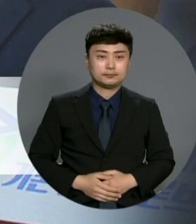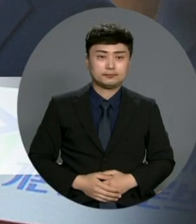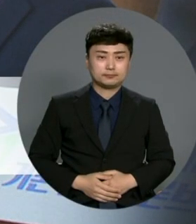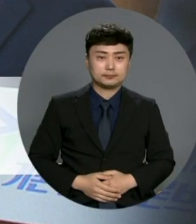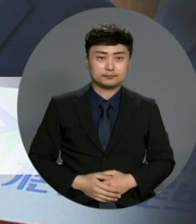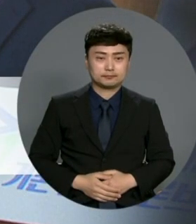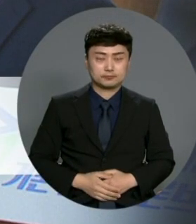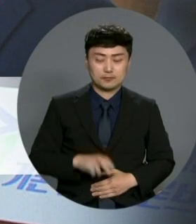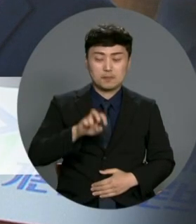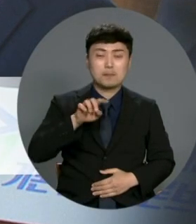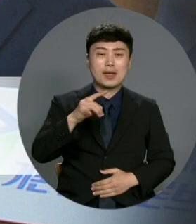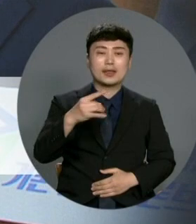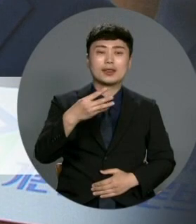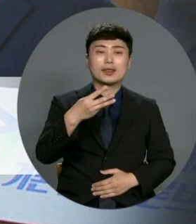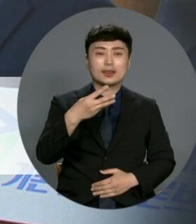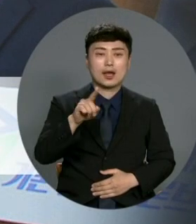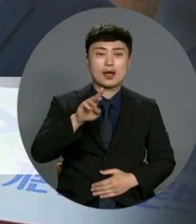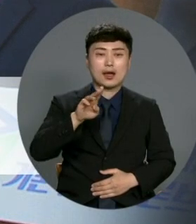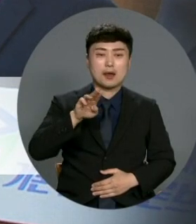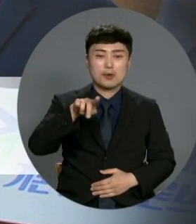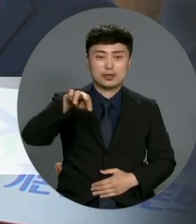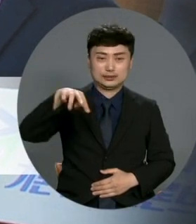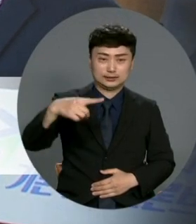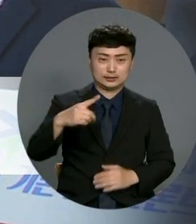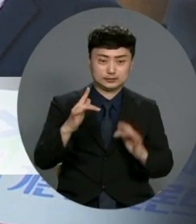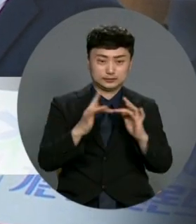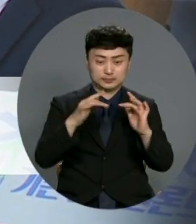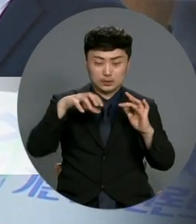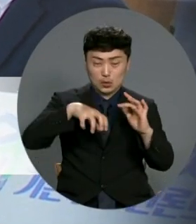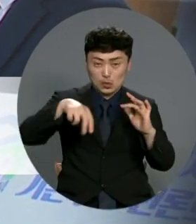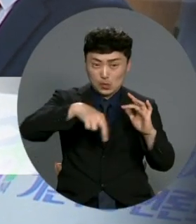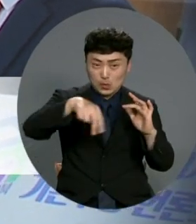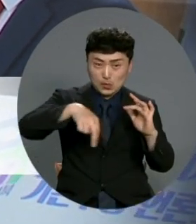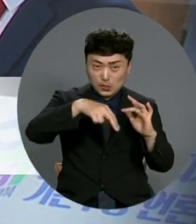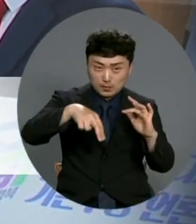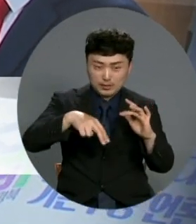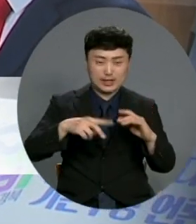메타버스 수도를 선언한 경상북도가 미래 성장 동력을